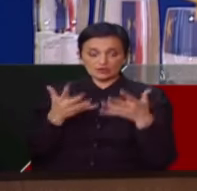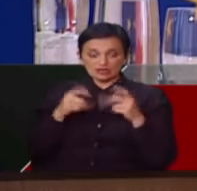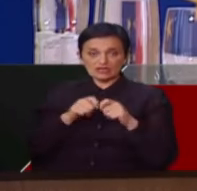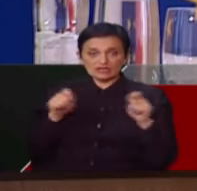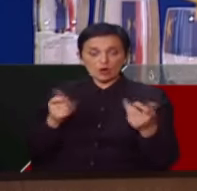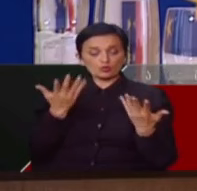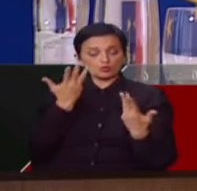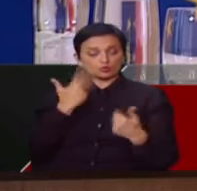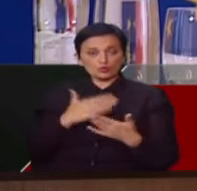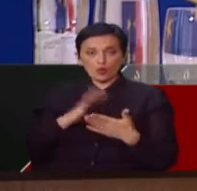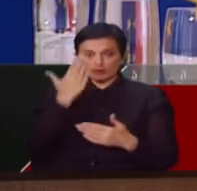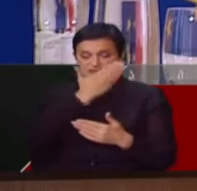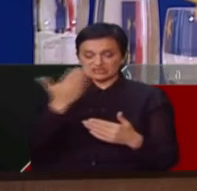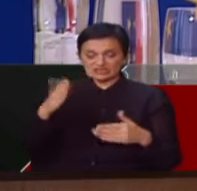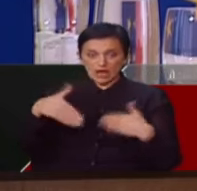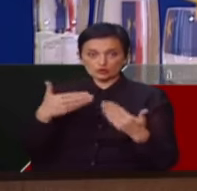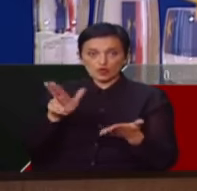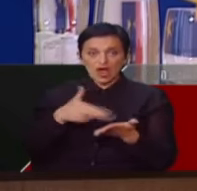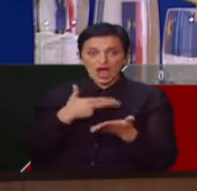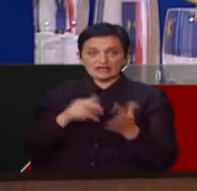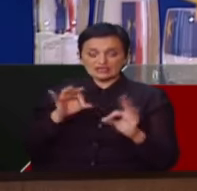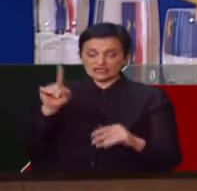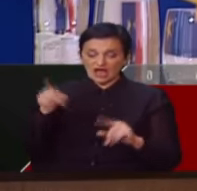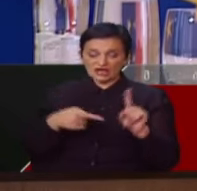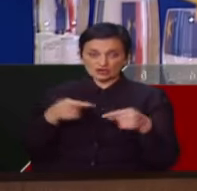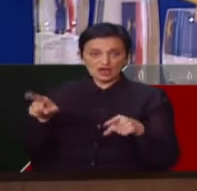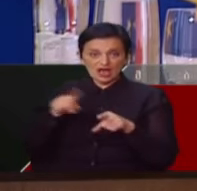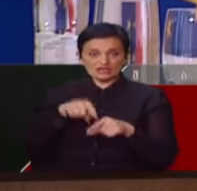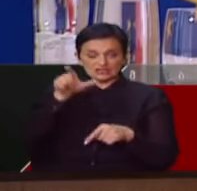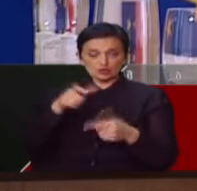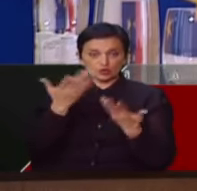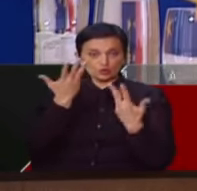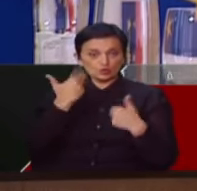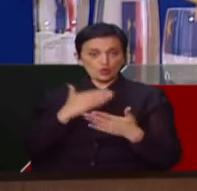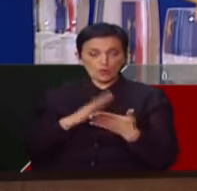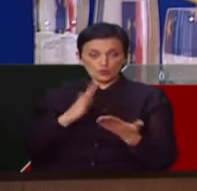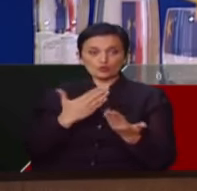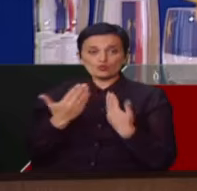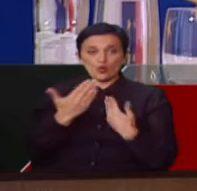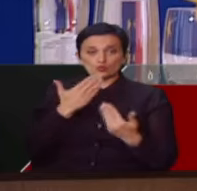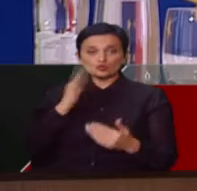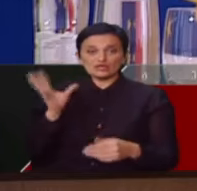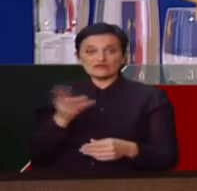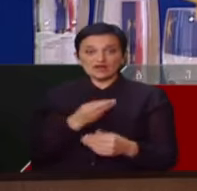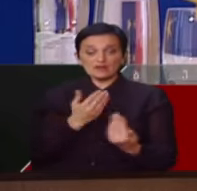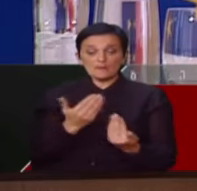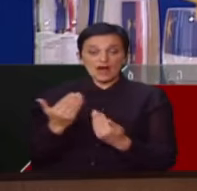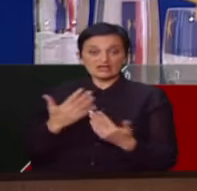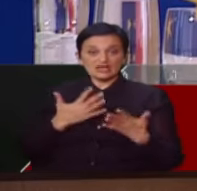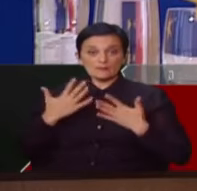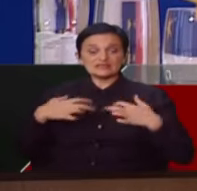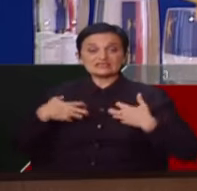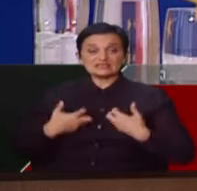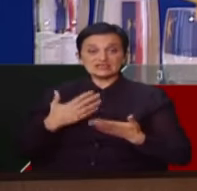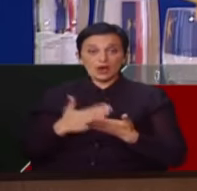არის კომფორტული საზოგადოების წინაშე ანგარიშვალდებულებას და ადამიანების არ არის კომფორტული, თუმცა მოუწოდებ ყველას რომ თქვენ ემოციები სამცხოვრო